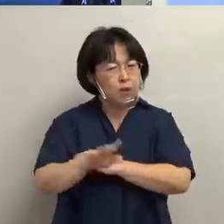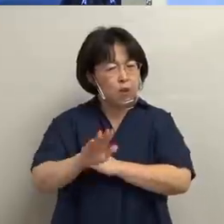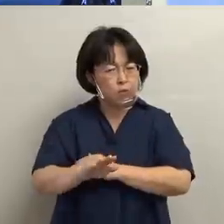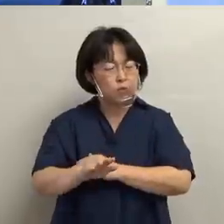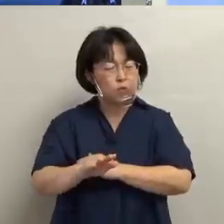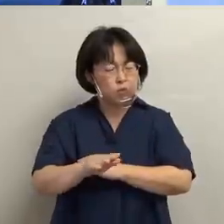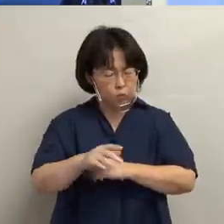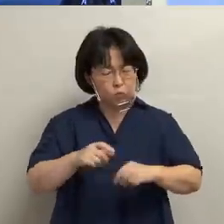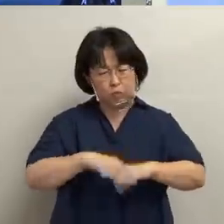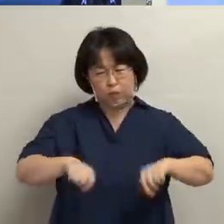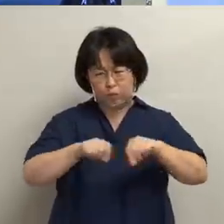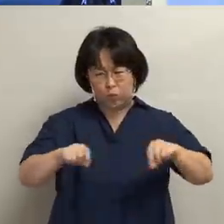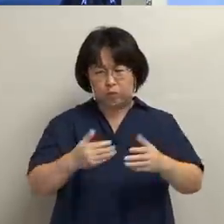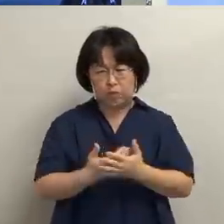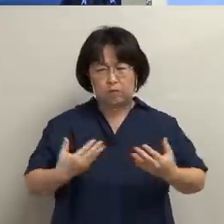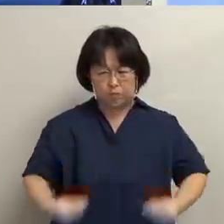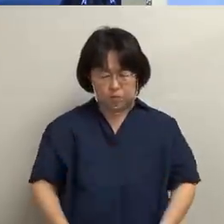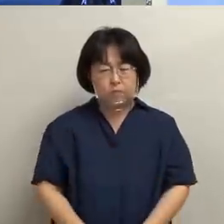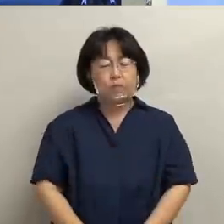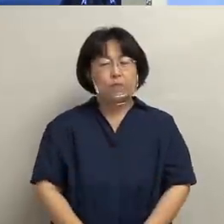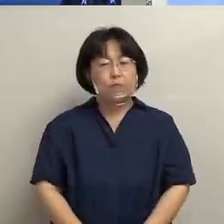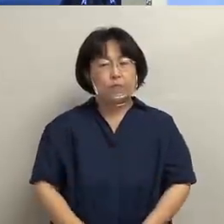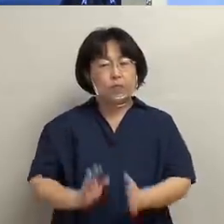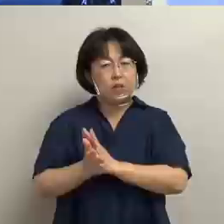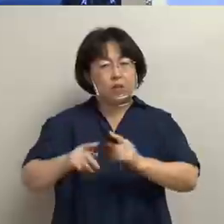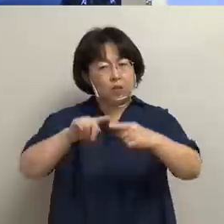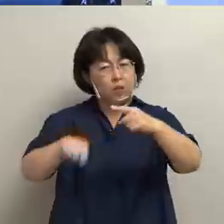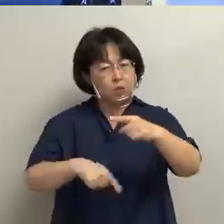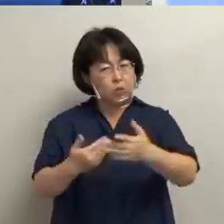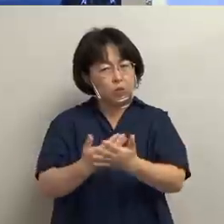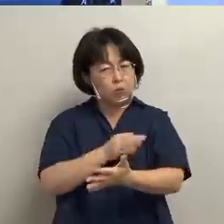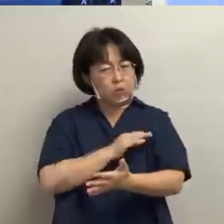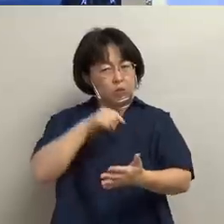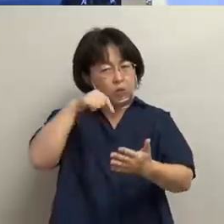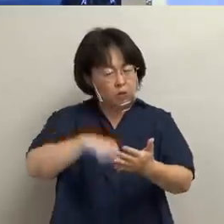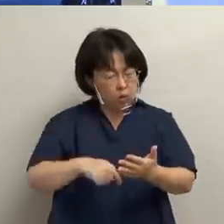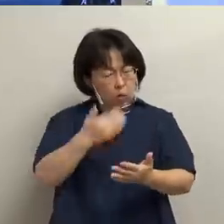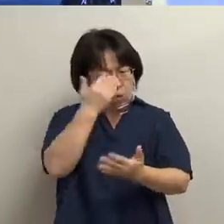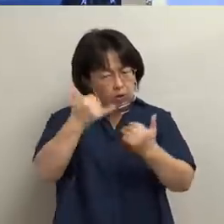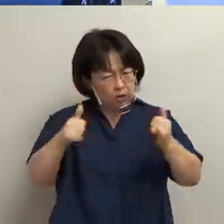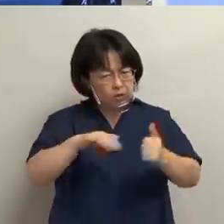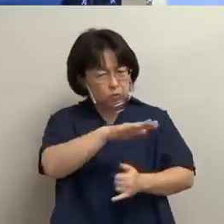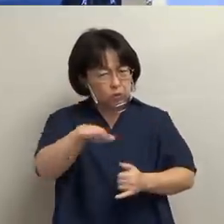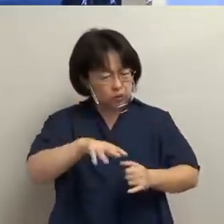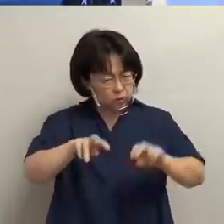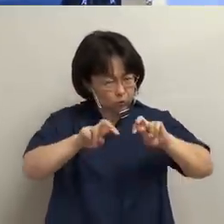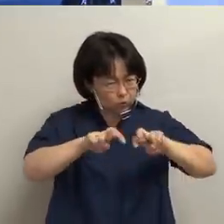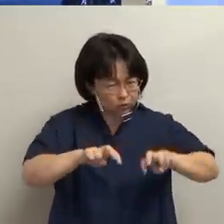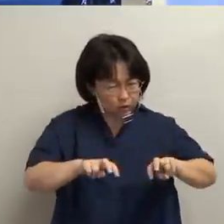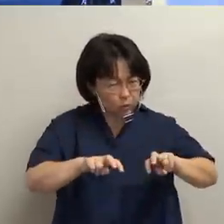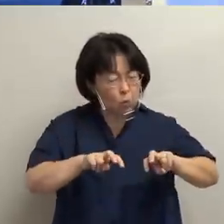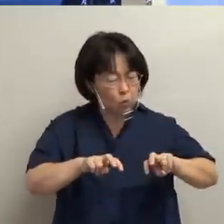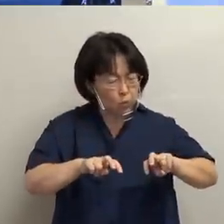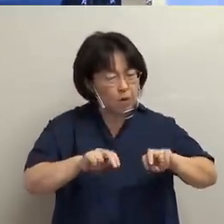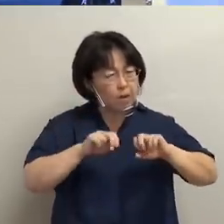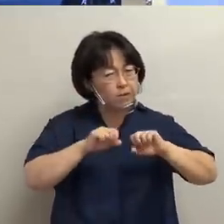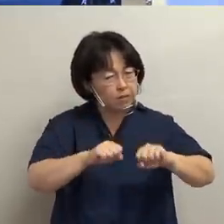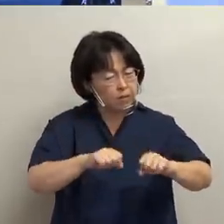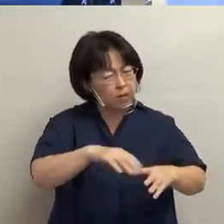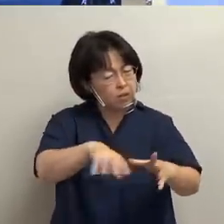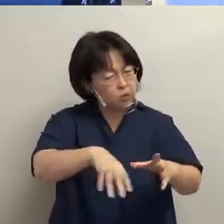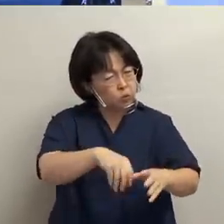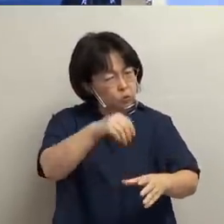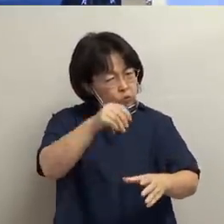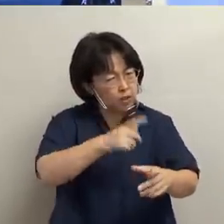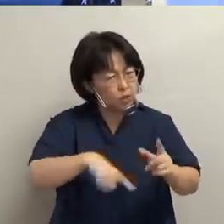県庁職員の中あでもですねいろいろ若い世代の方々の分析をやってですね抽選よりも